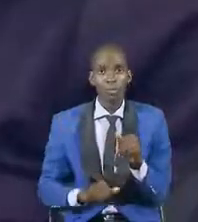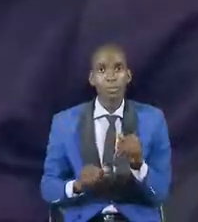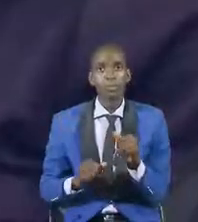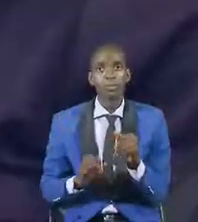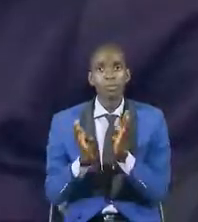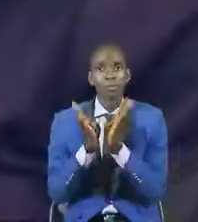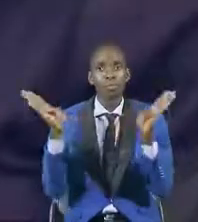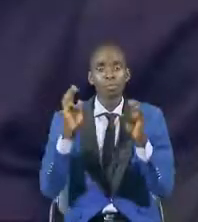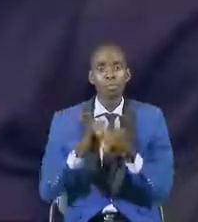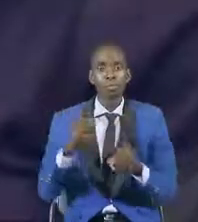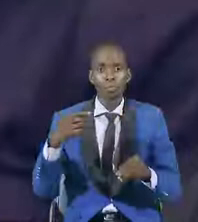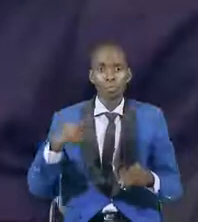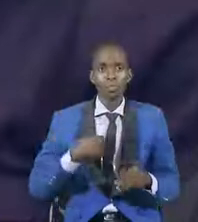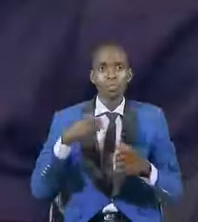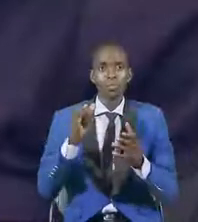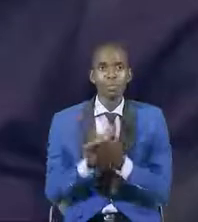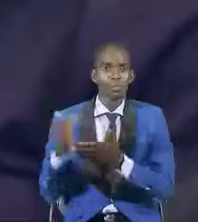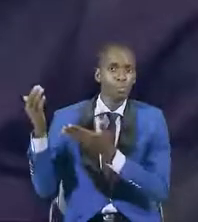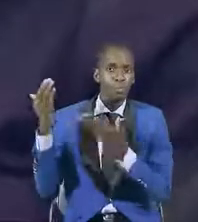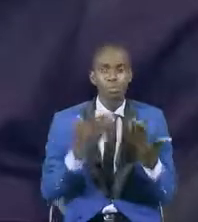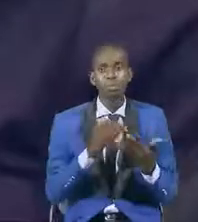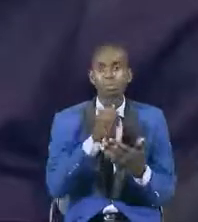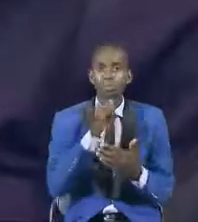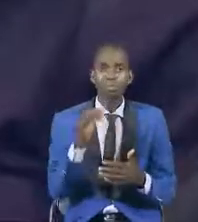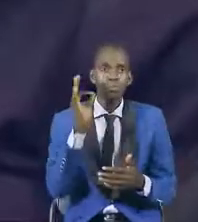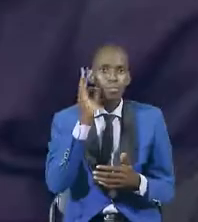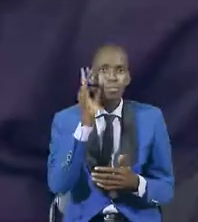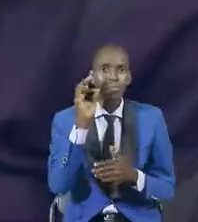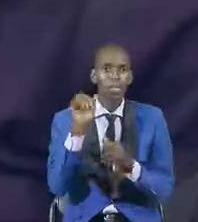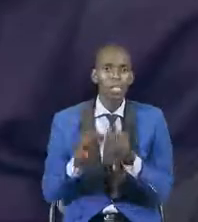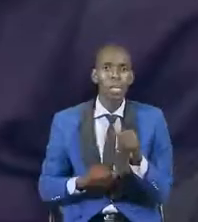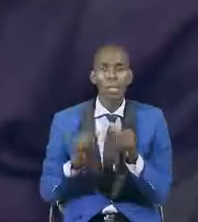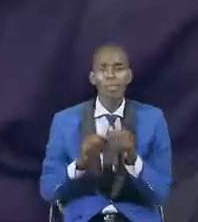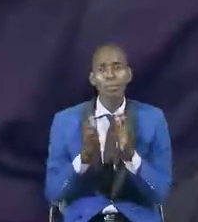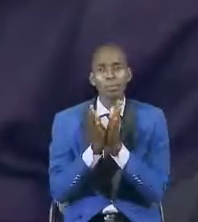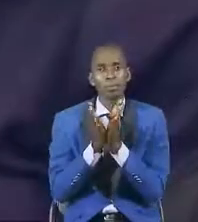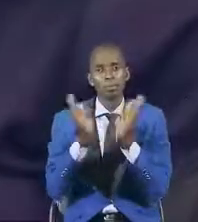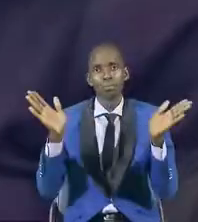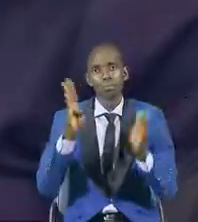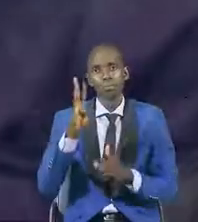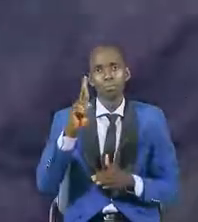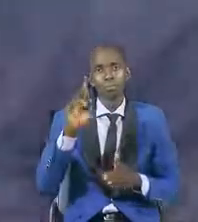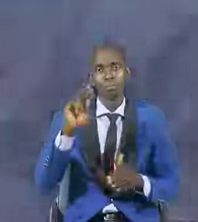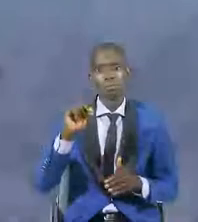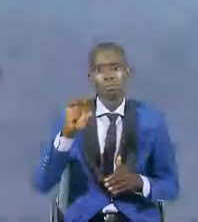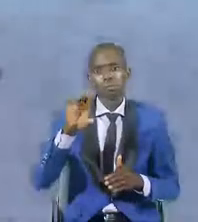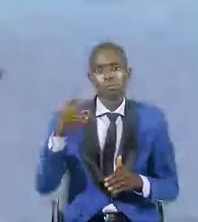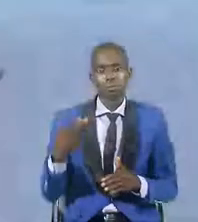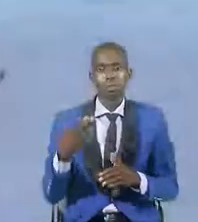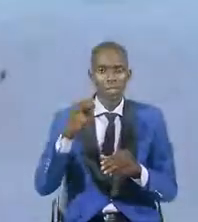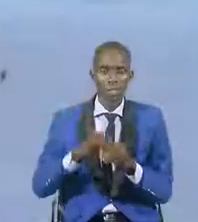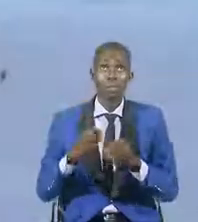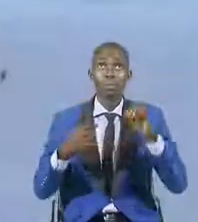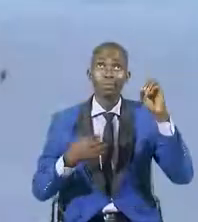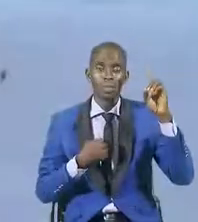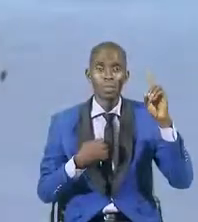Verset 2. Tout esprit qui est en moi et qui ne porte pas de fruit, tout sarment qui est en moi,